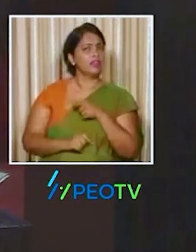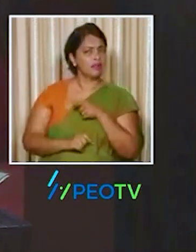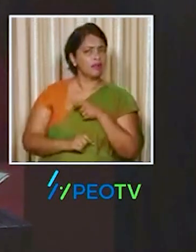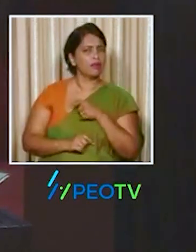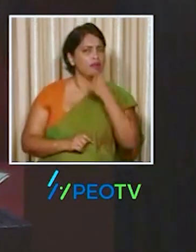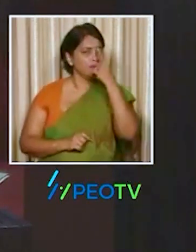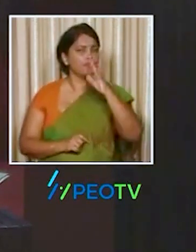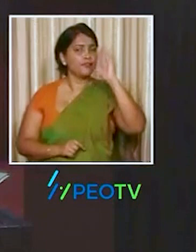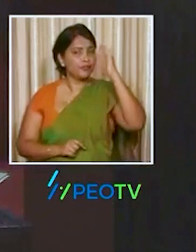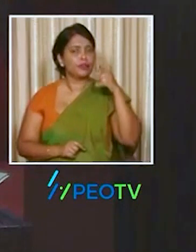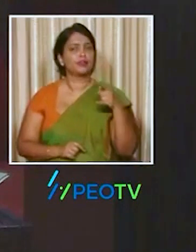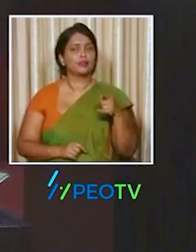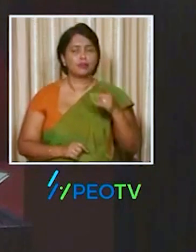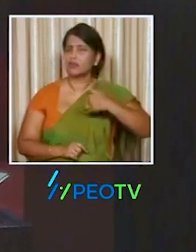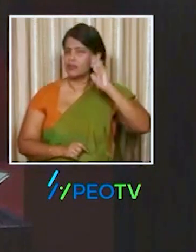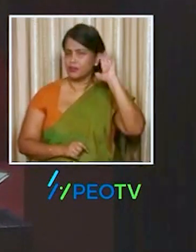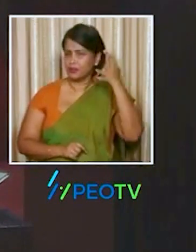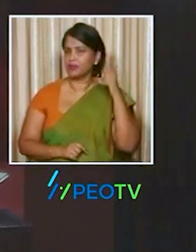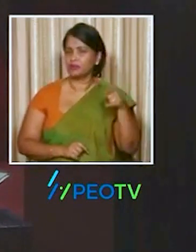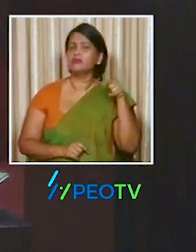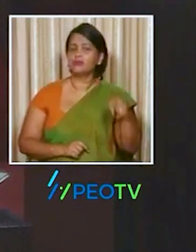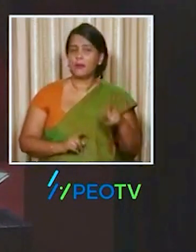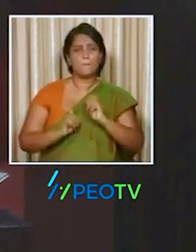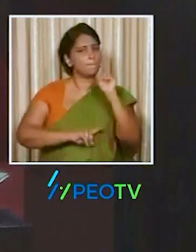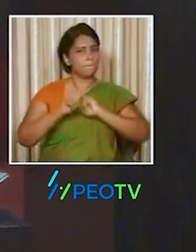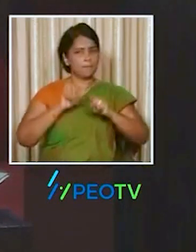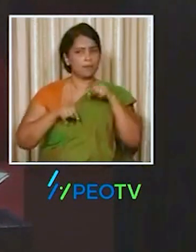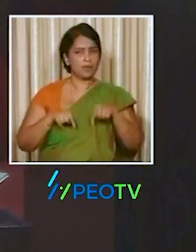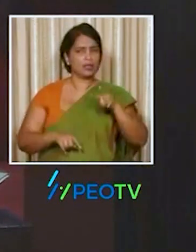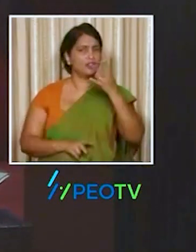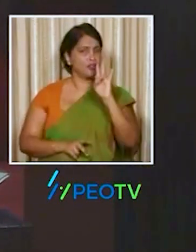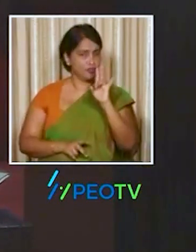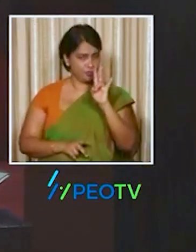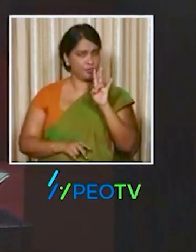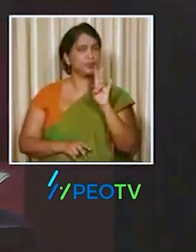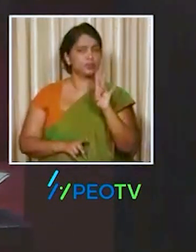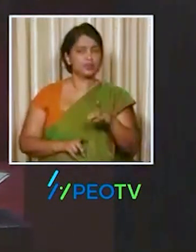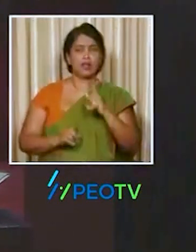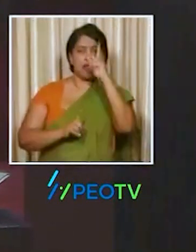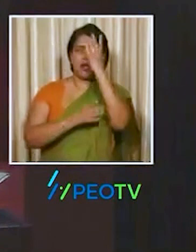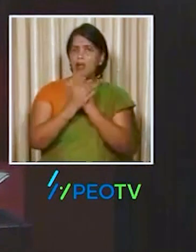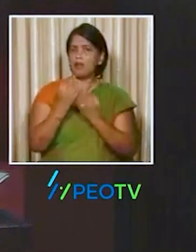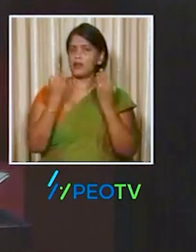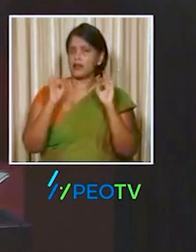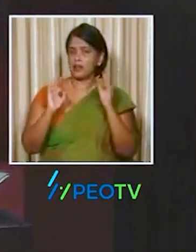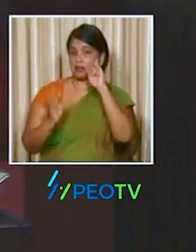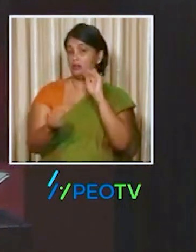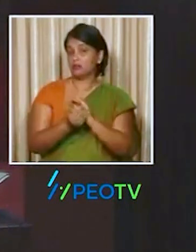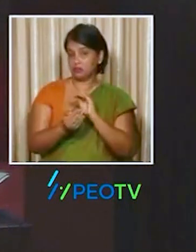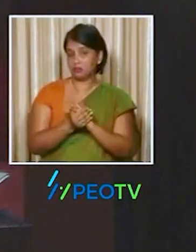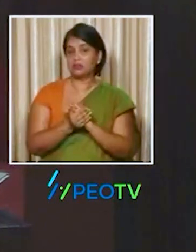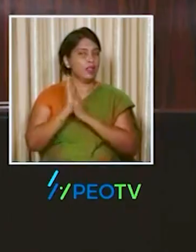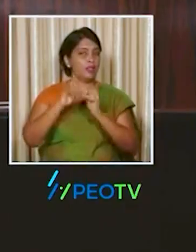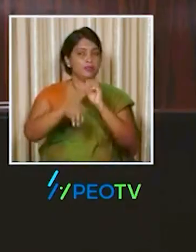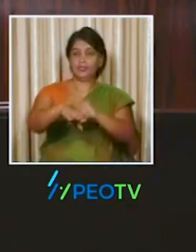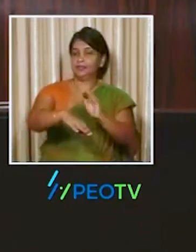නිසා විශේෂයෙන්ම මේ පාර්ලිමේන්තුවේ මේ 225ම මේ ආගමික නිදහස ආරක්ෂා කරන්නට